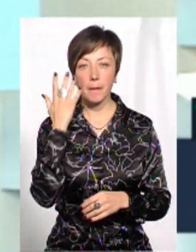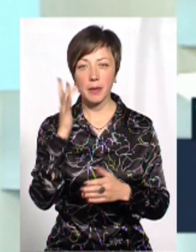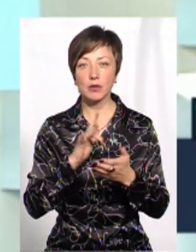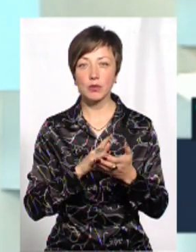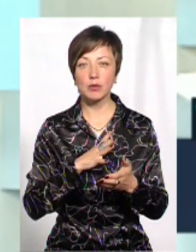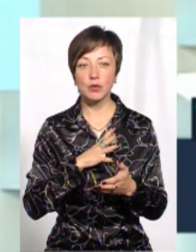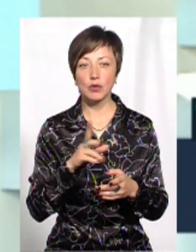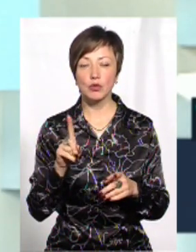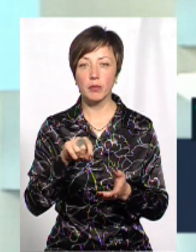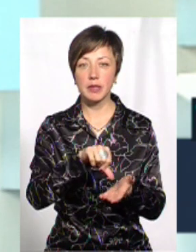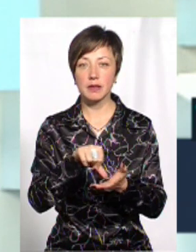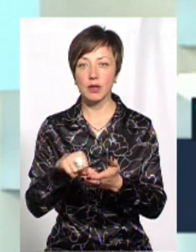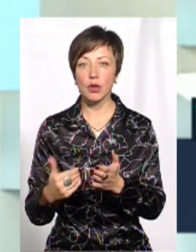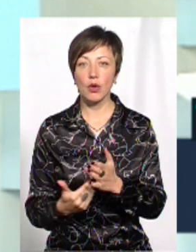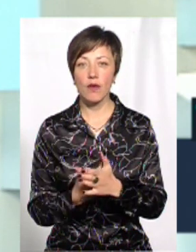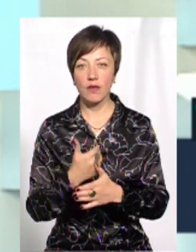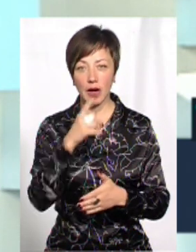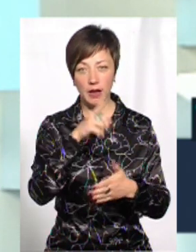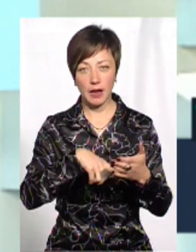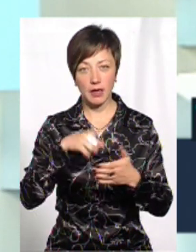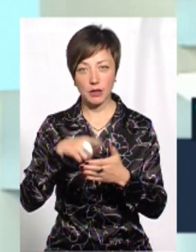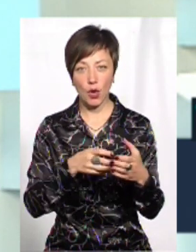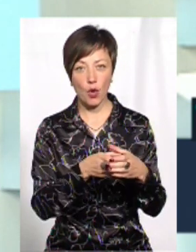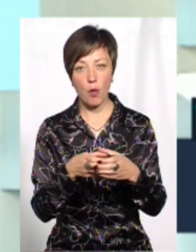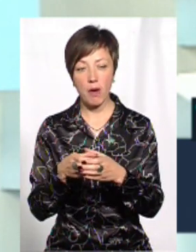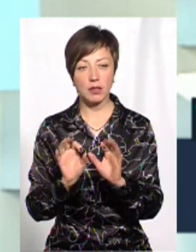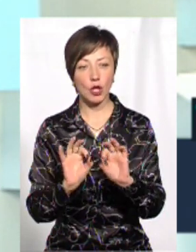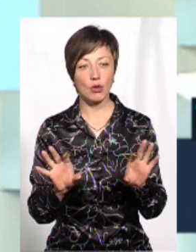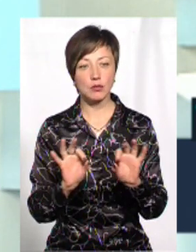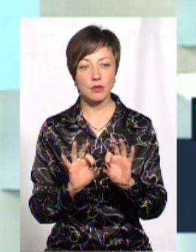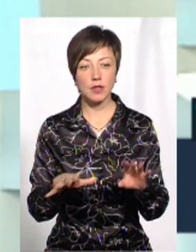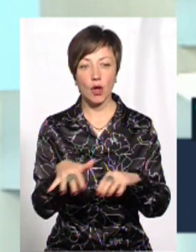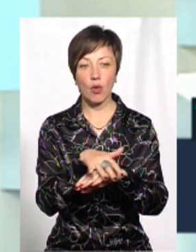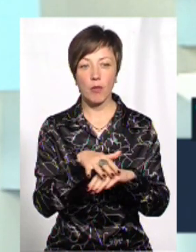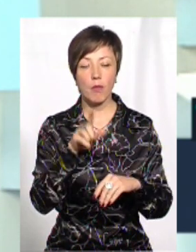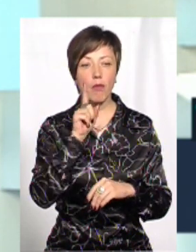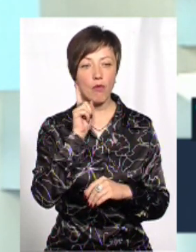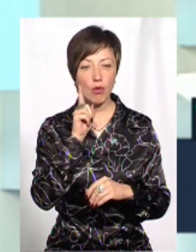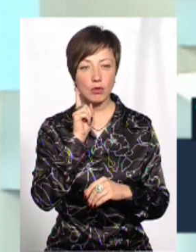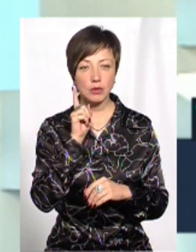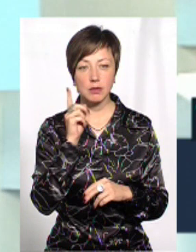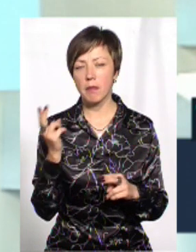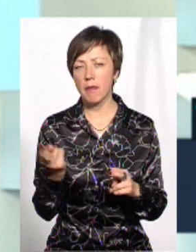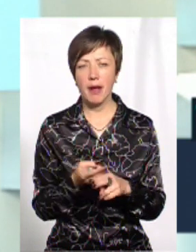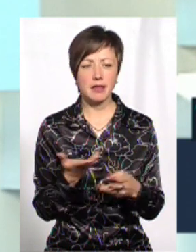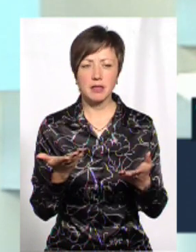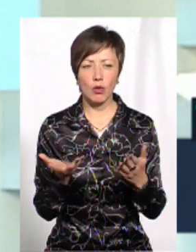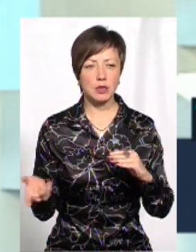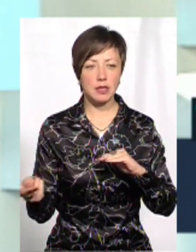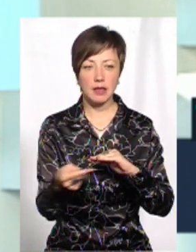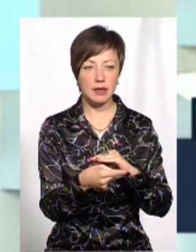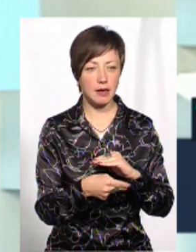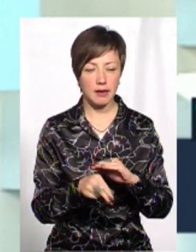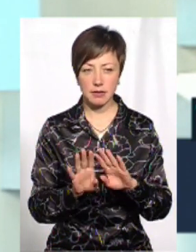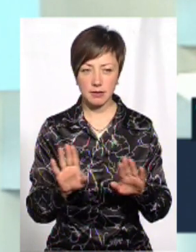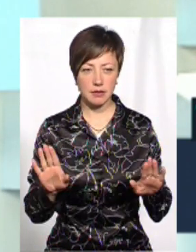було, аби самі представники нових релігійних громад розповіли громадськості, молоді, без якоїсь там агітації